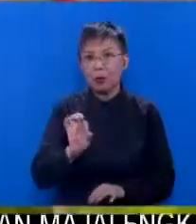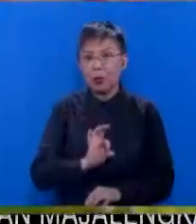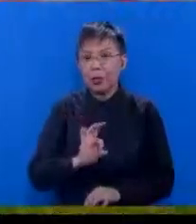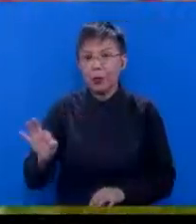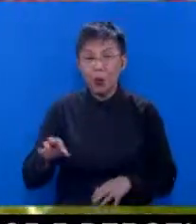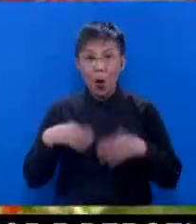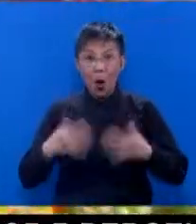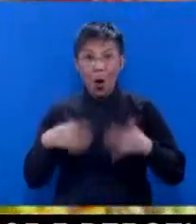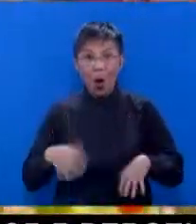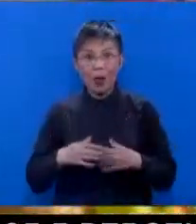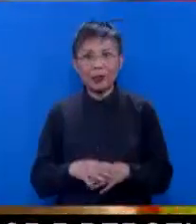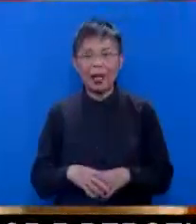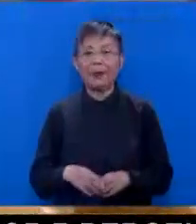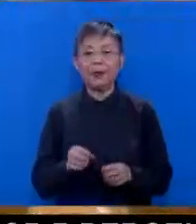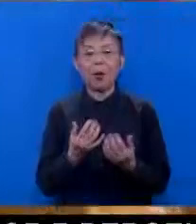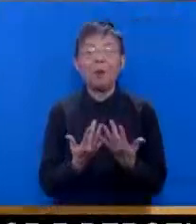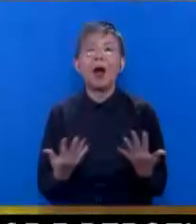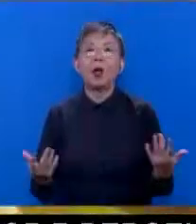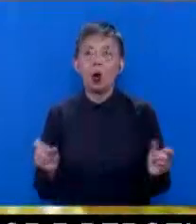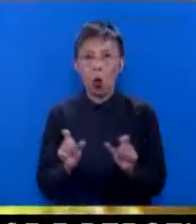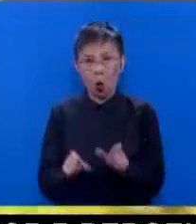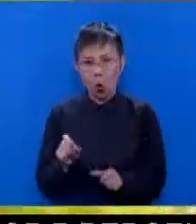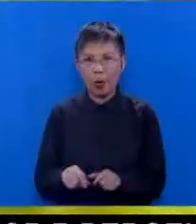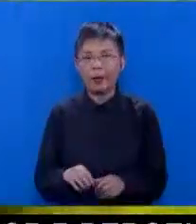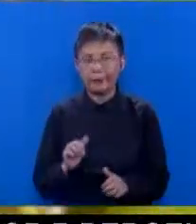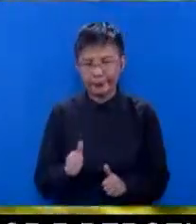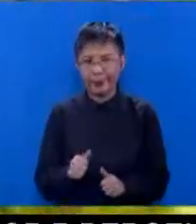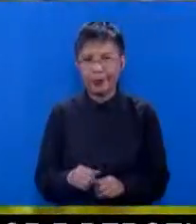Rp750.000, tapi bisa dinikmati untuk belasan orang kok.